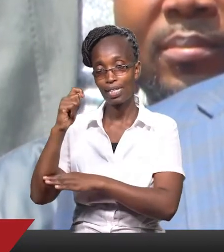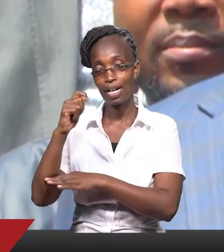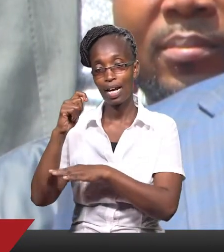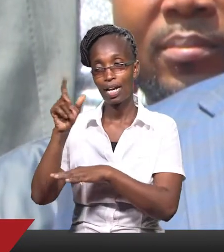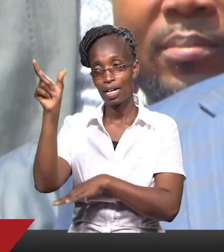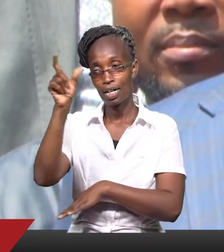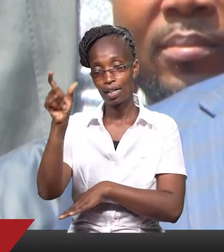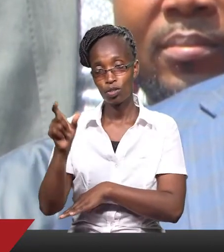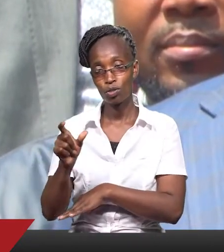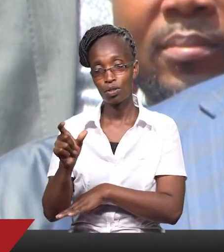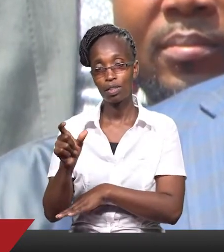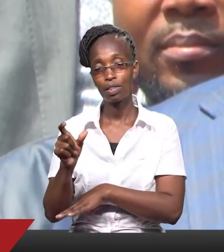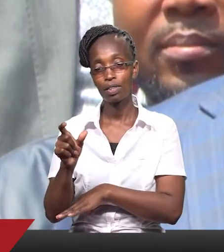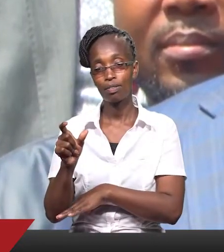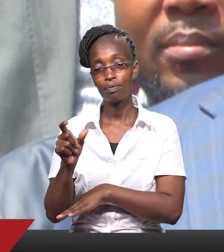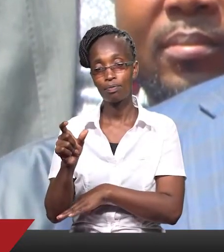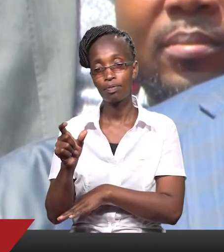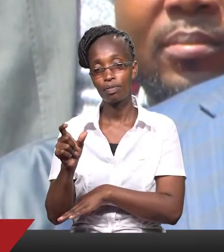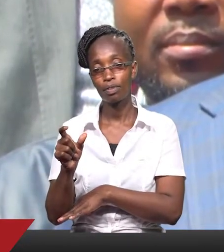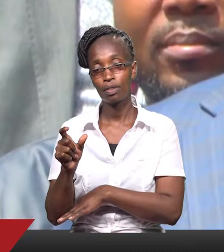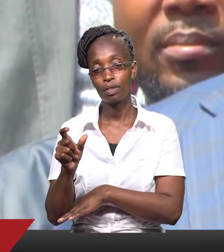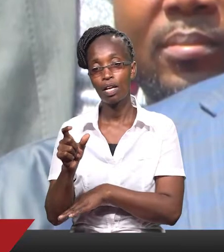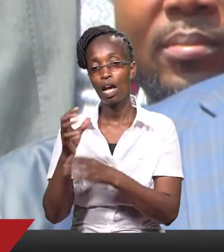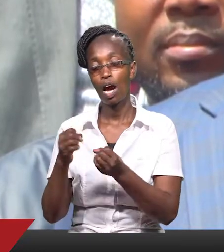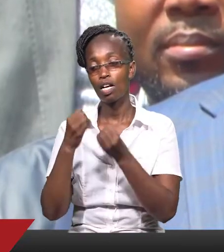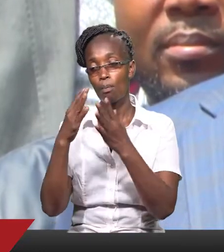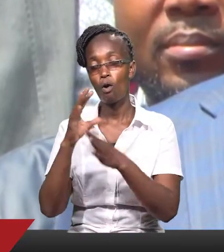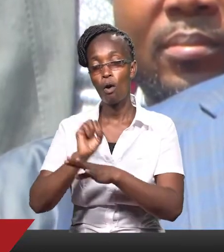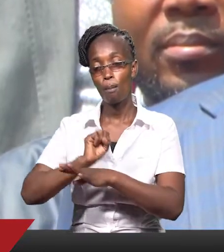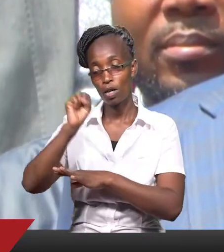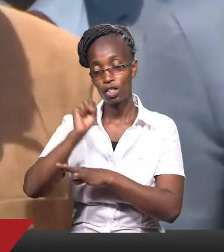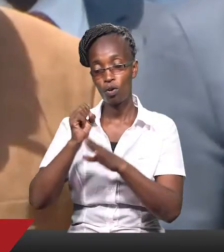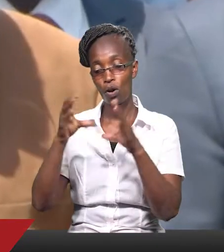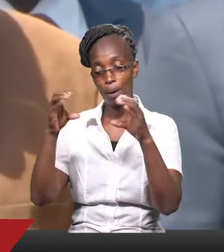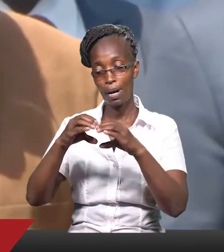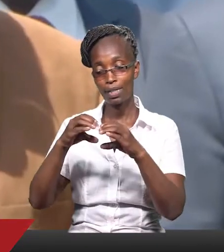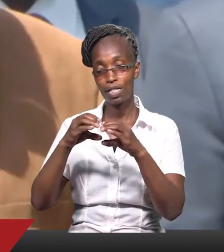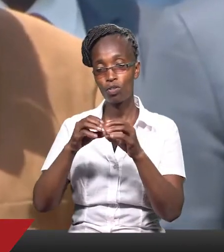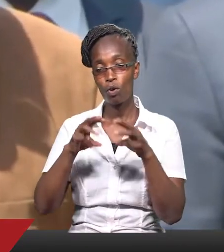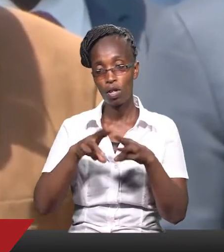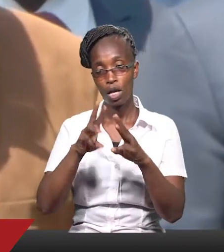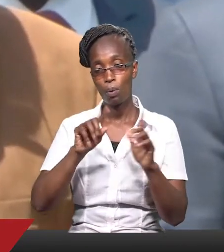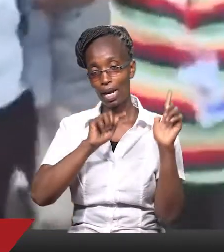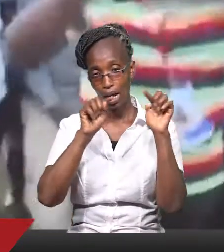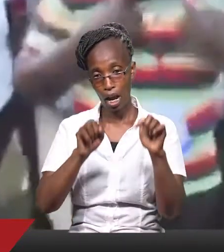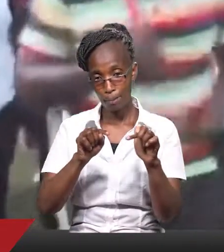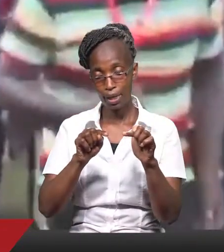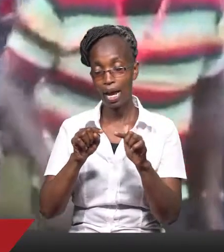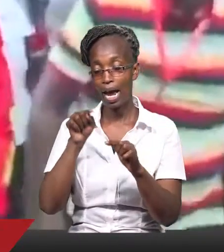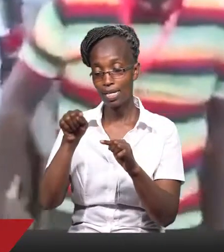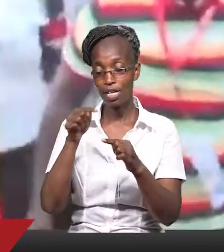the Mount Kenya Unity Forum, and more political parties are on the way.